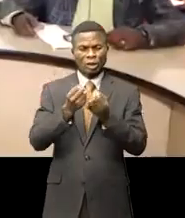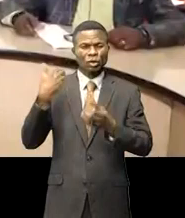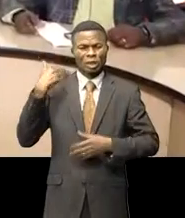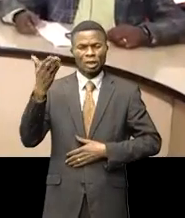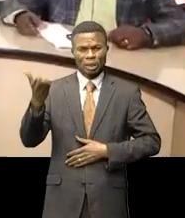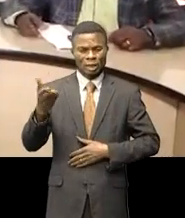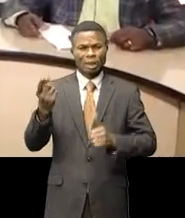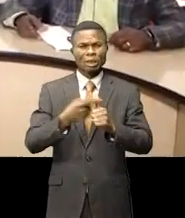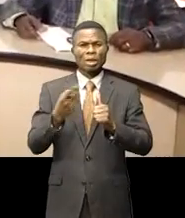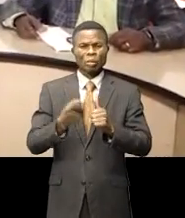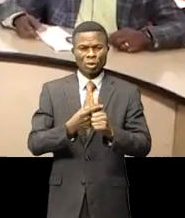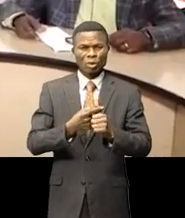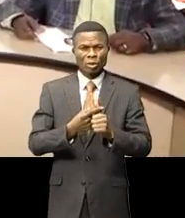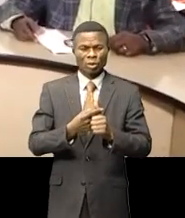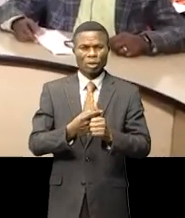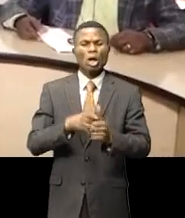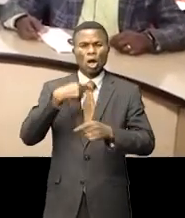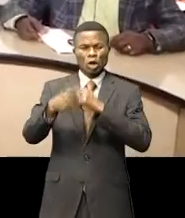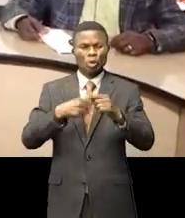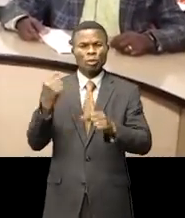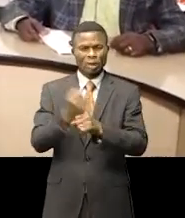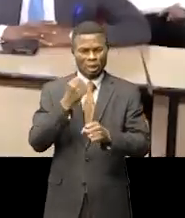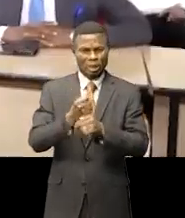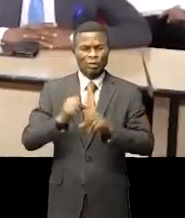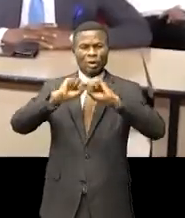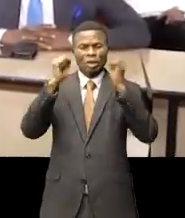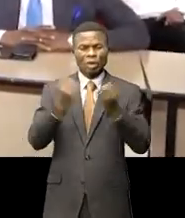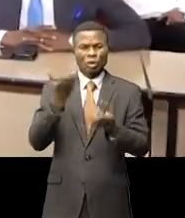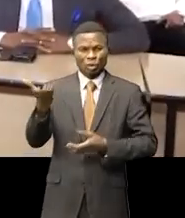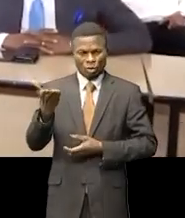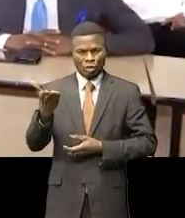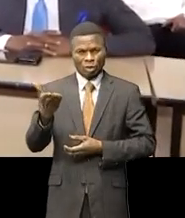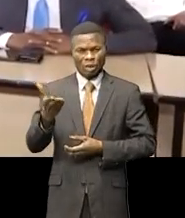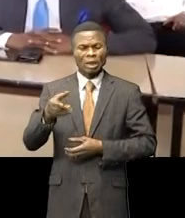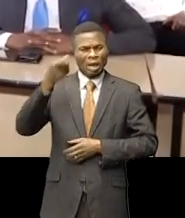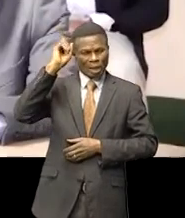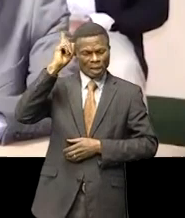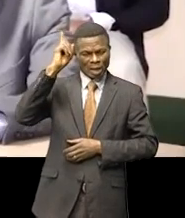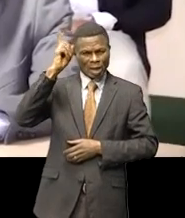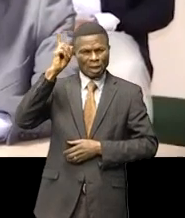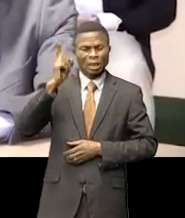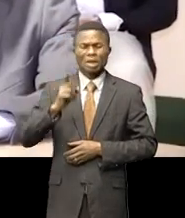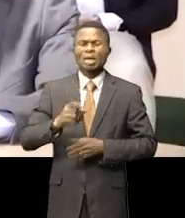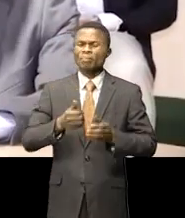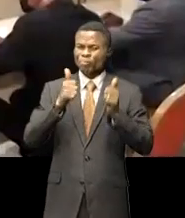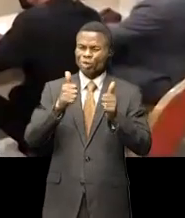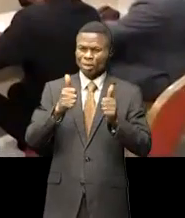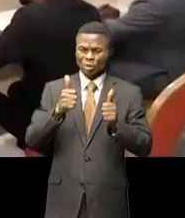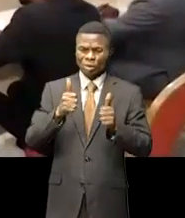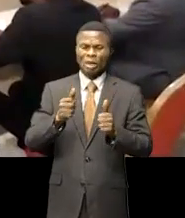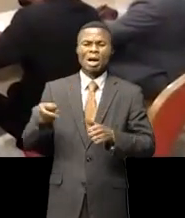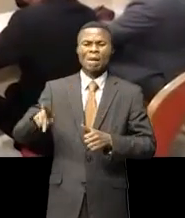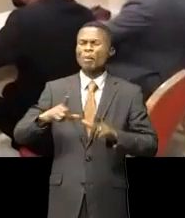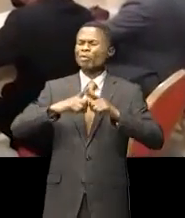Il s'agit entre autres de la relance des activités de cette société aurifère qui faisait jadis la fierté de la grande